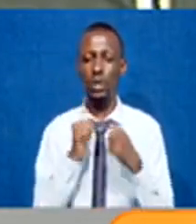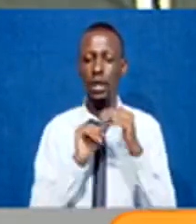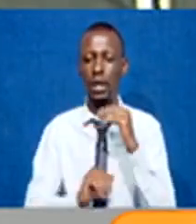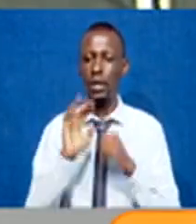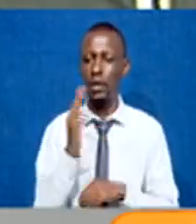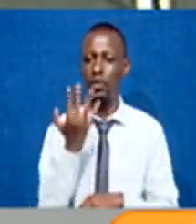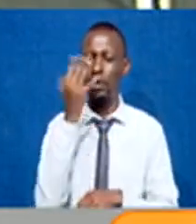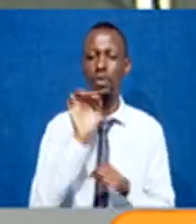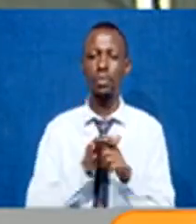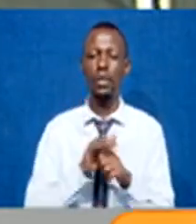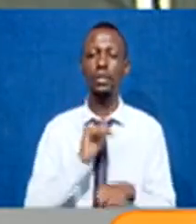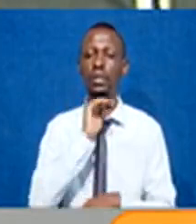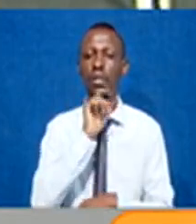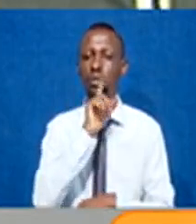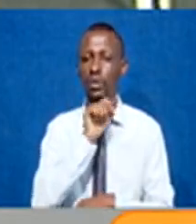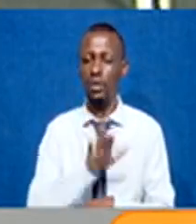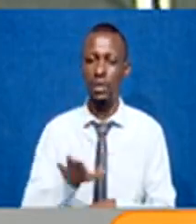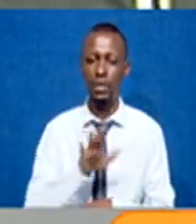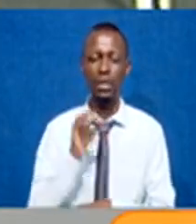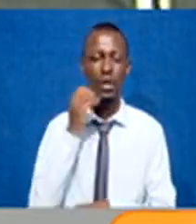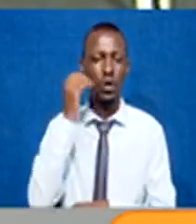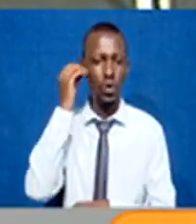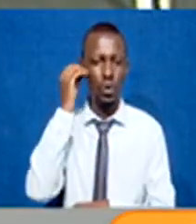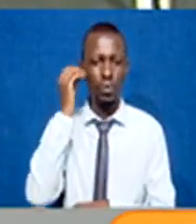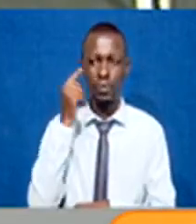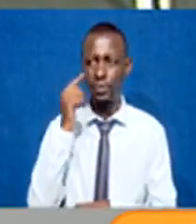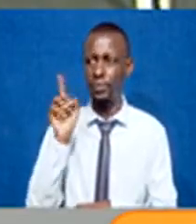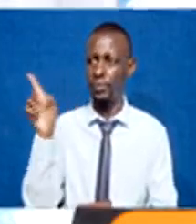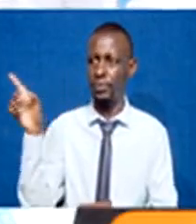hufariki wakiwa nyumbani. Laura Otieno anatuarifu zaidi.